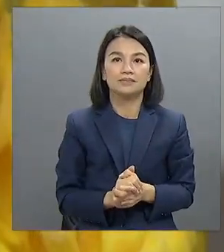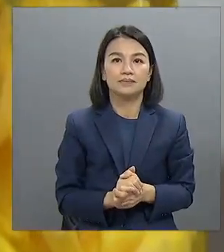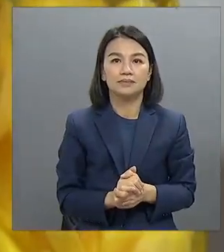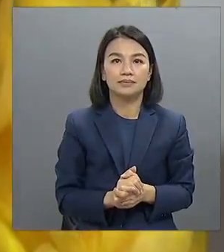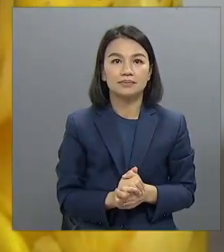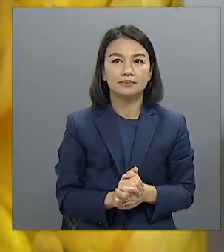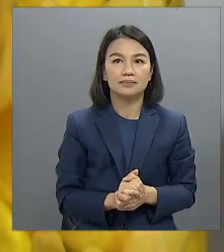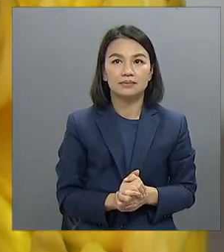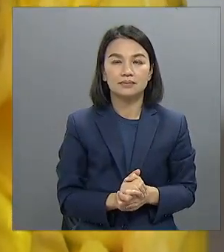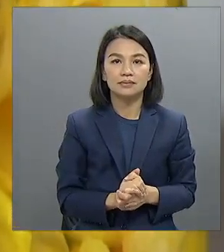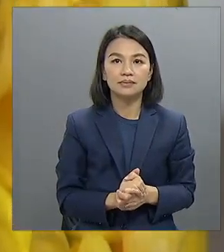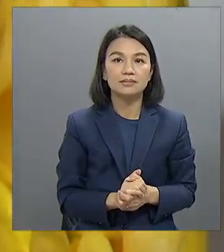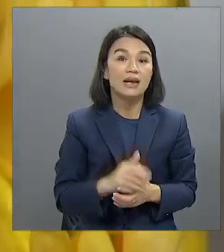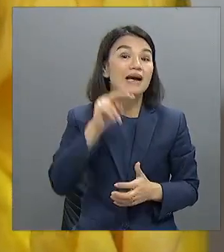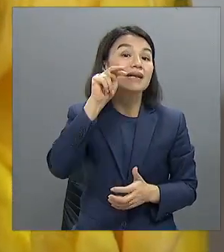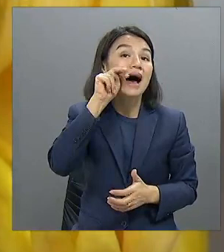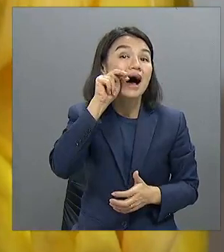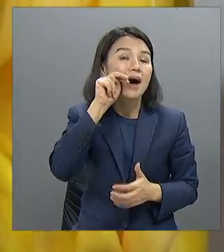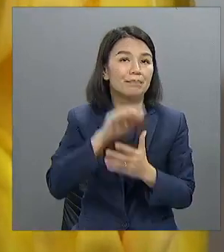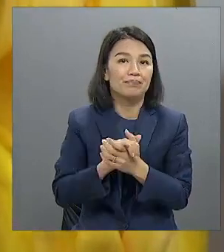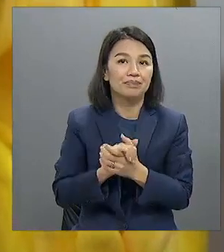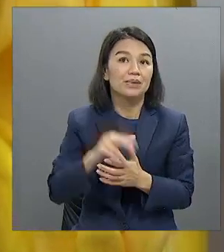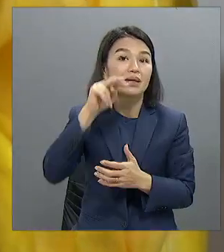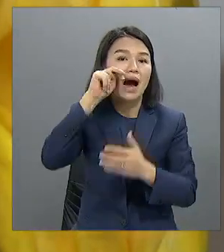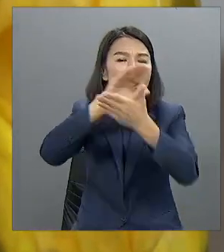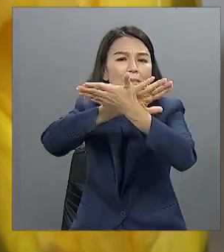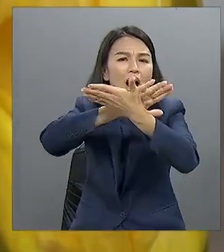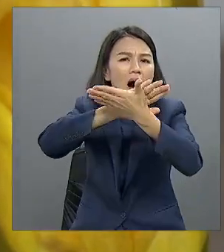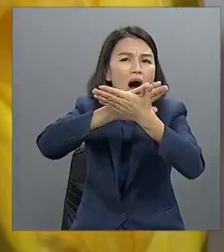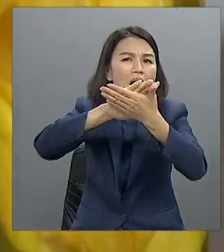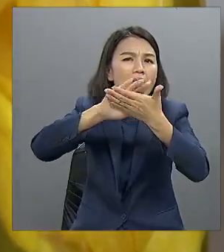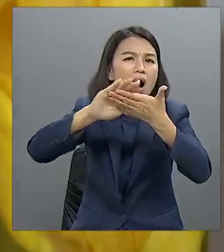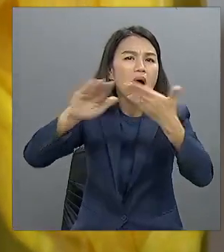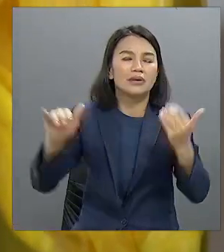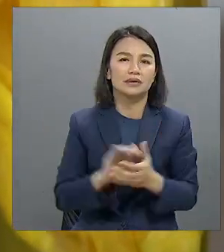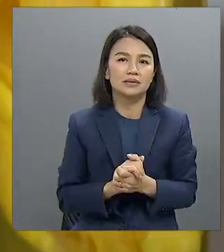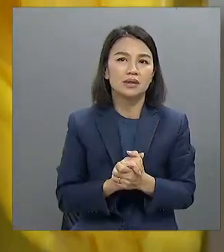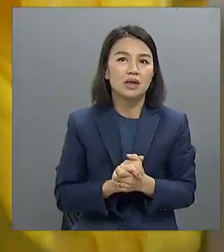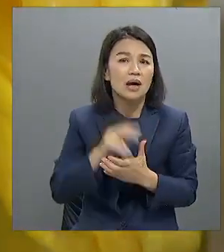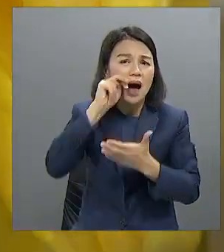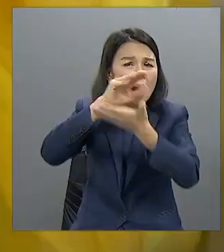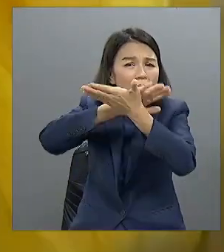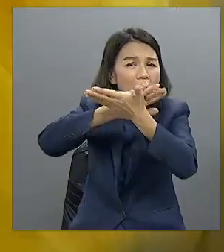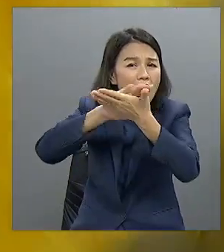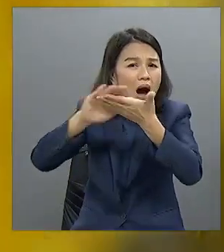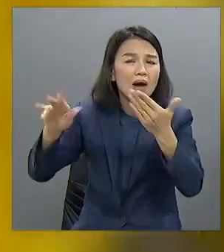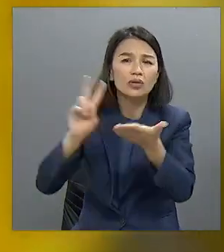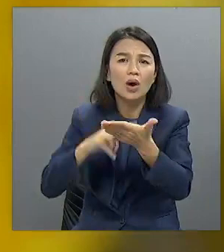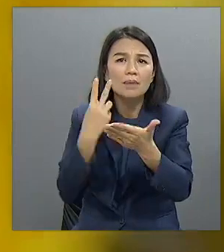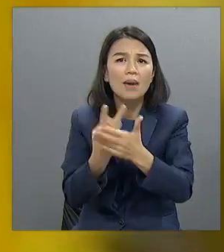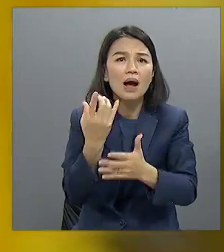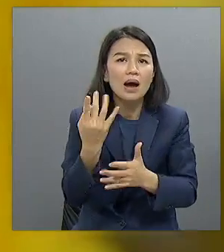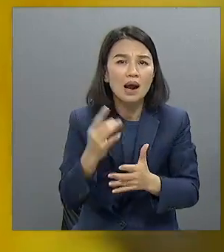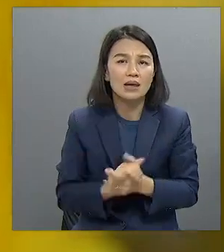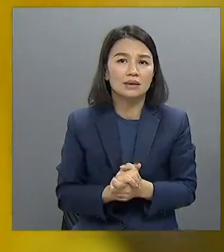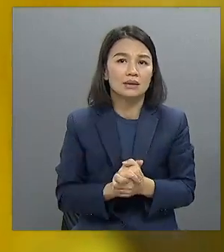น้ำต้องเป็นน้ำบริสุทธิ์น้ำบริสุทธิ์หมายถึงอะไรหมายถึงว่าอย่างน้ำที่กัก